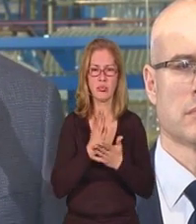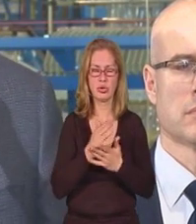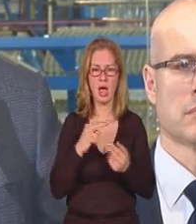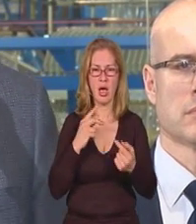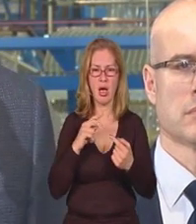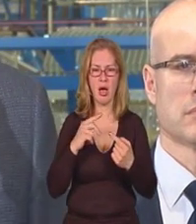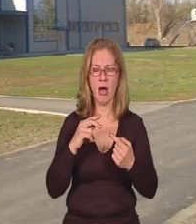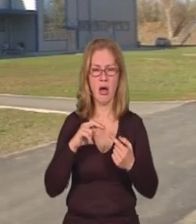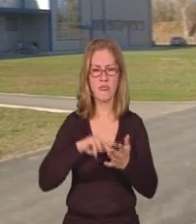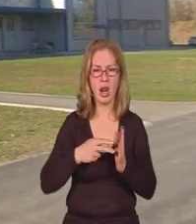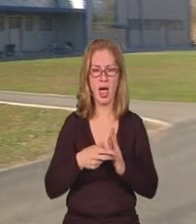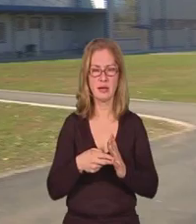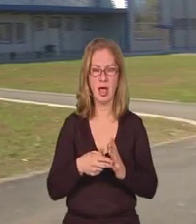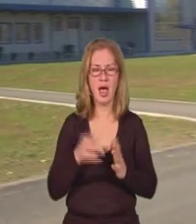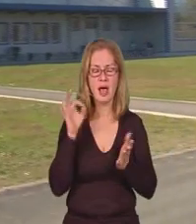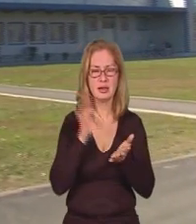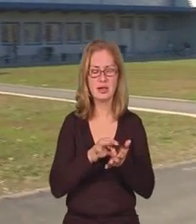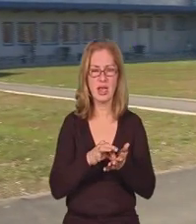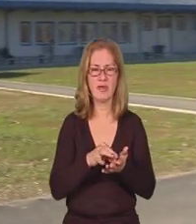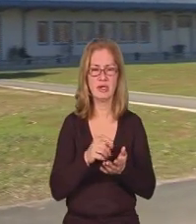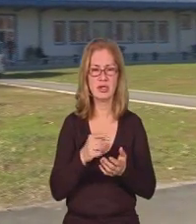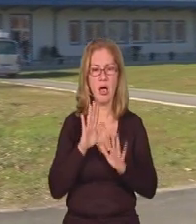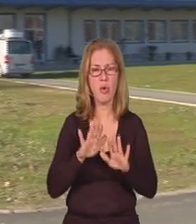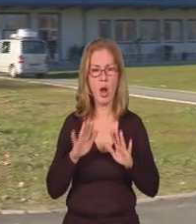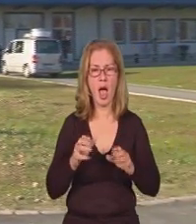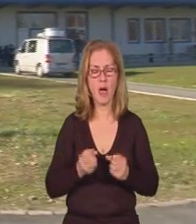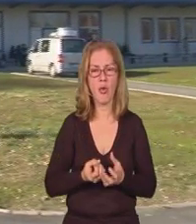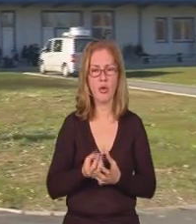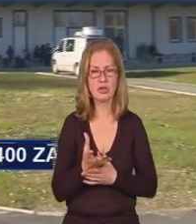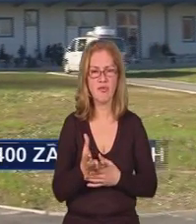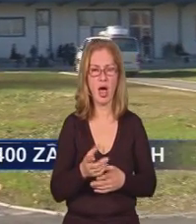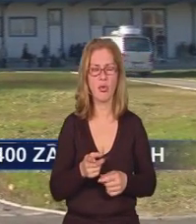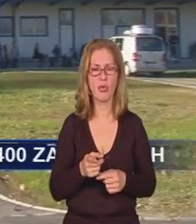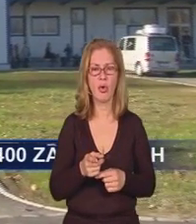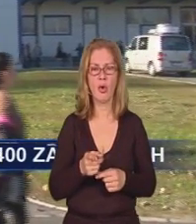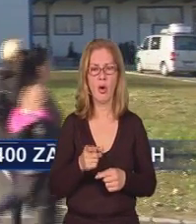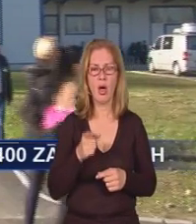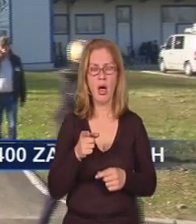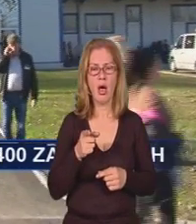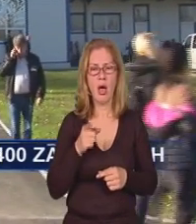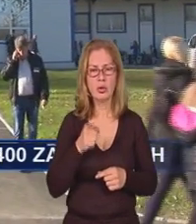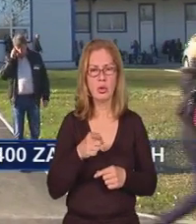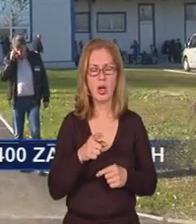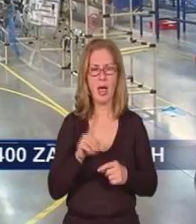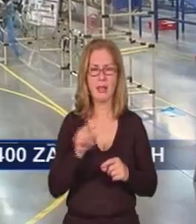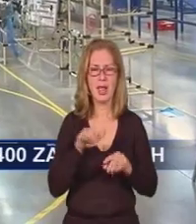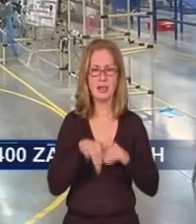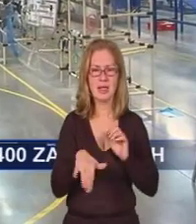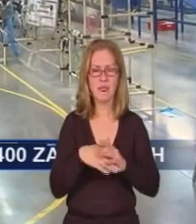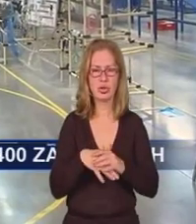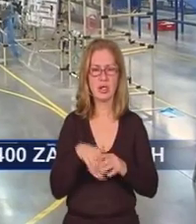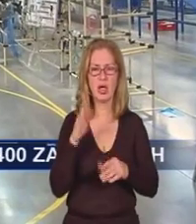To je jedini mogući plan. Vučić je rekao i da se ciljevi polako ostvaruju, a kao primjer je naveo da je pre 4 godine nezaposlenost